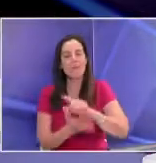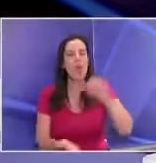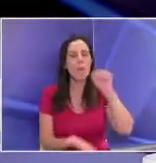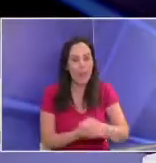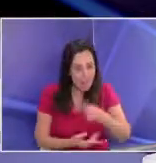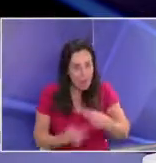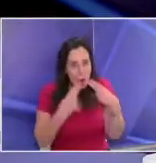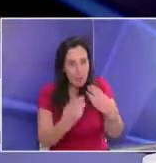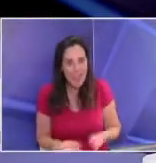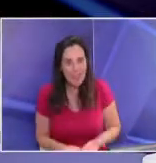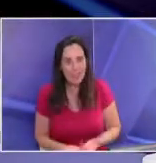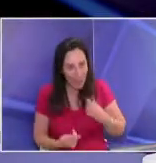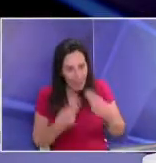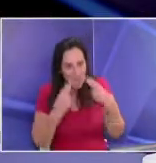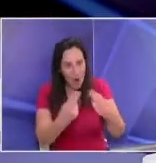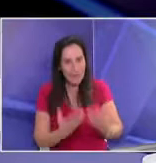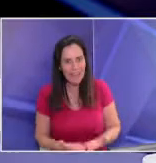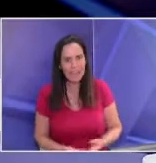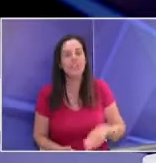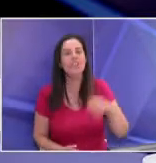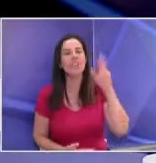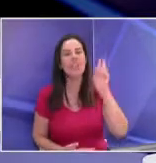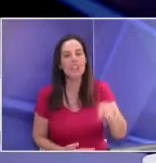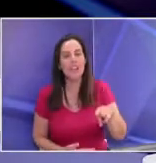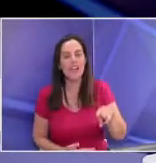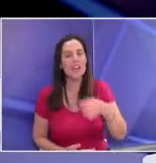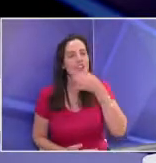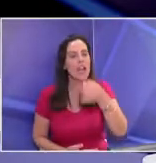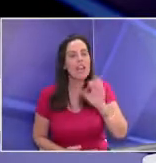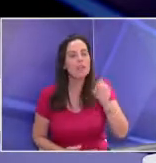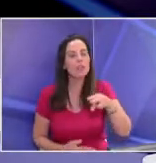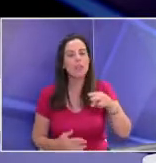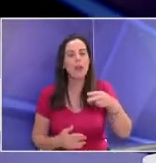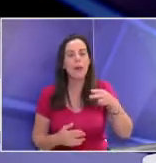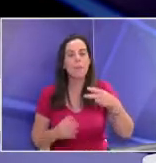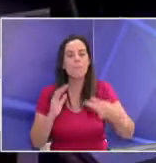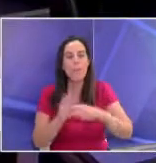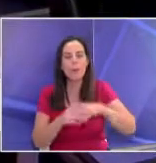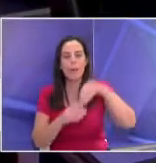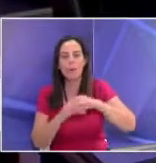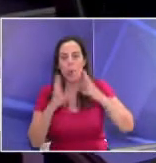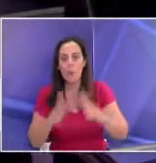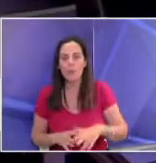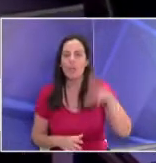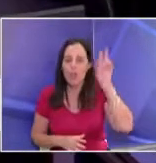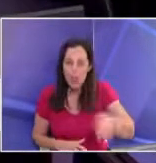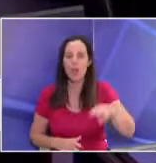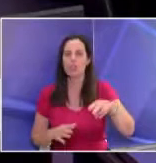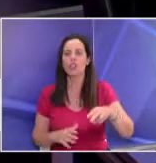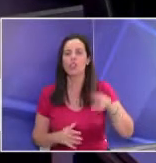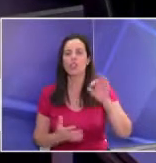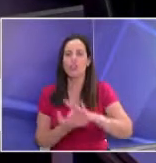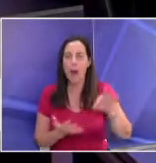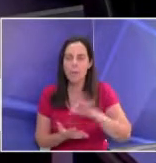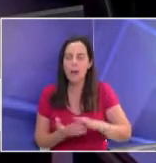לממן? אני עונה לך. יאללה. אני עונה לך. יש, השאלה היא, האם יש פוליטיזציה באומנות או אין פוליטיזציה באומנות? יש פוליטיזציה יש